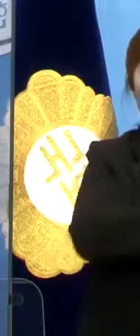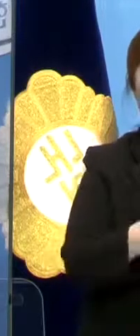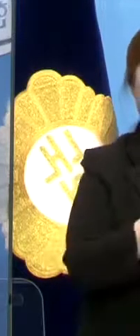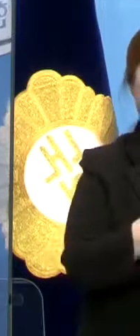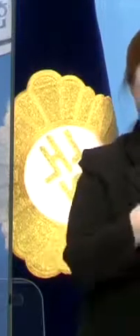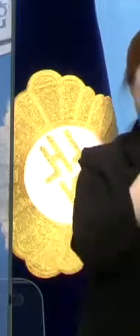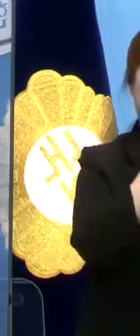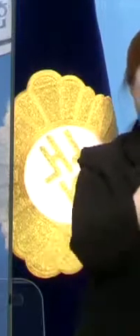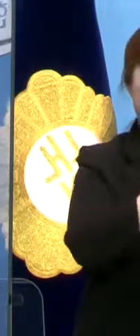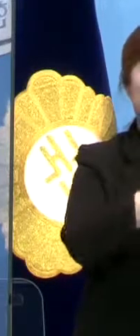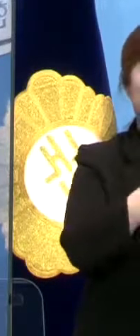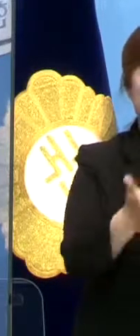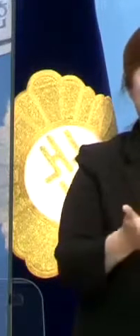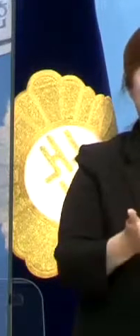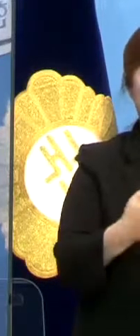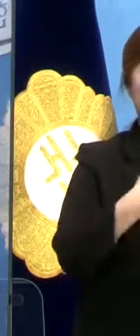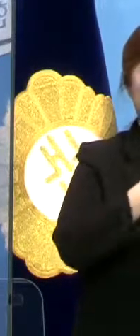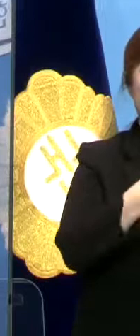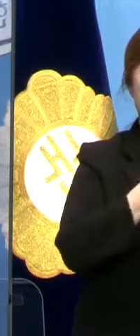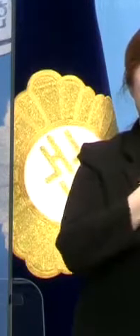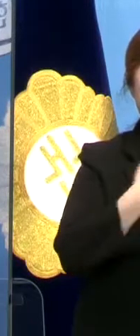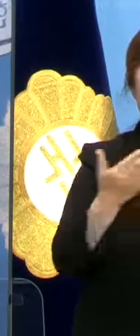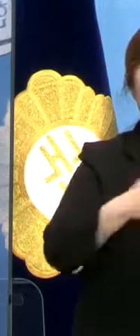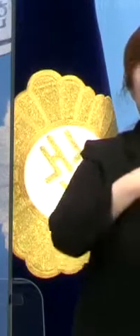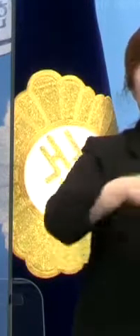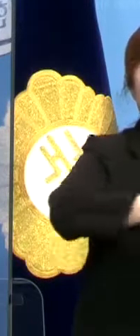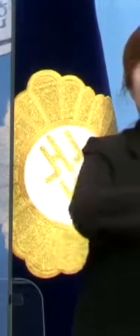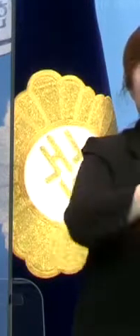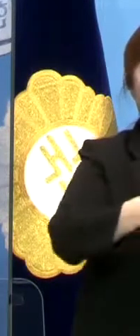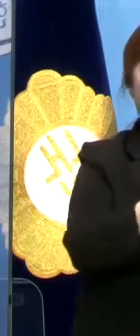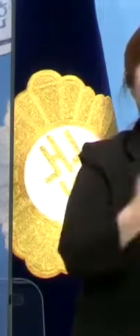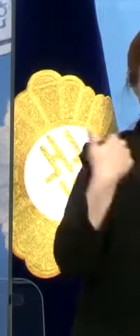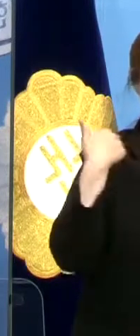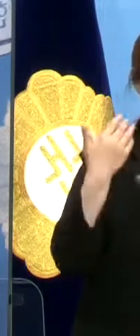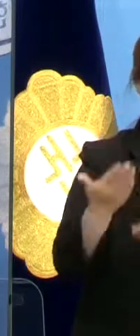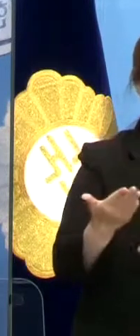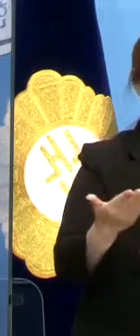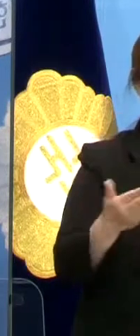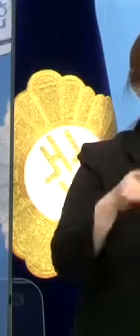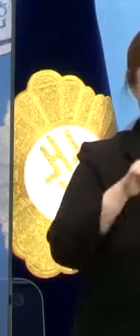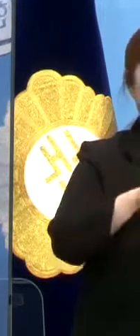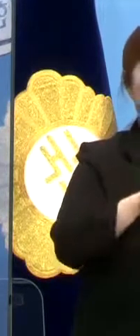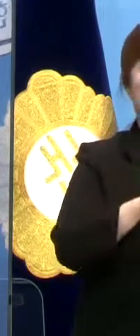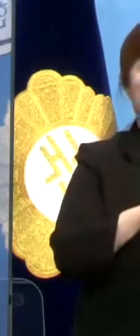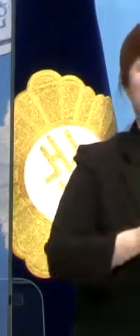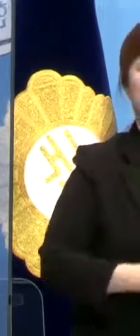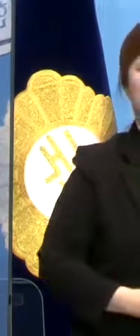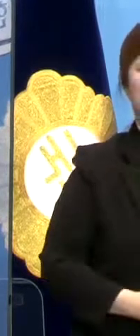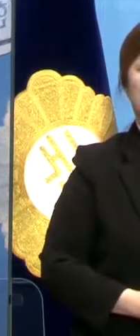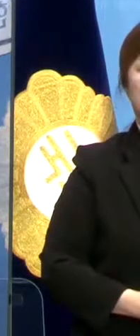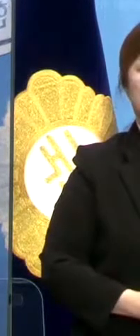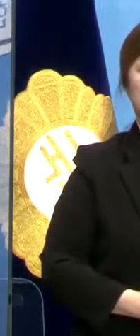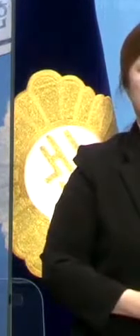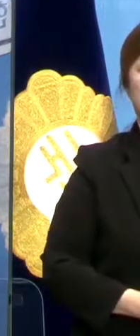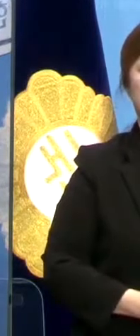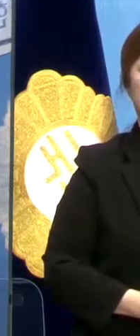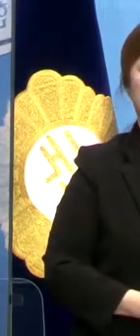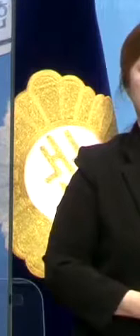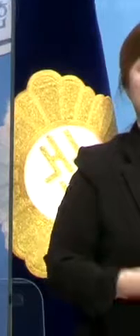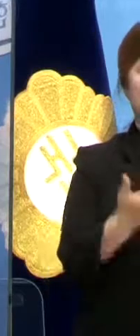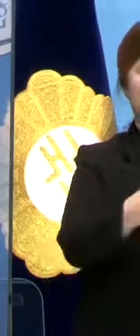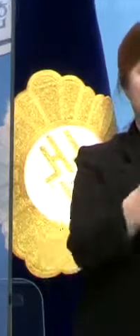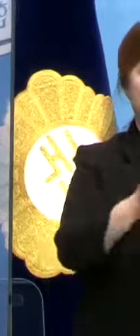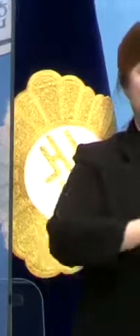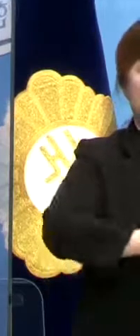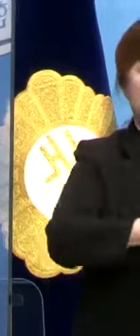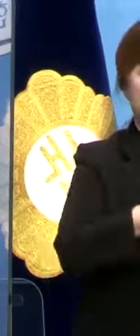초래할 매우 위험한 작업 환경을 당조 한 것이라고 하겠습니다 노동자